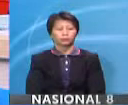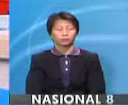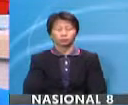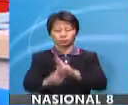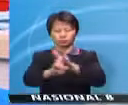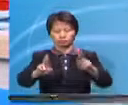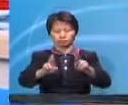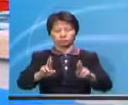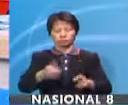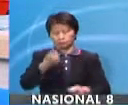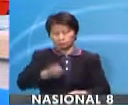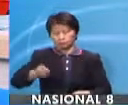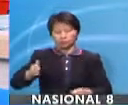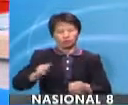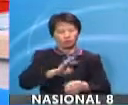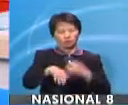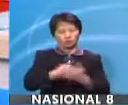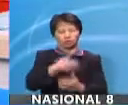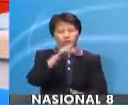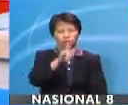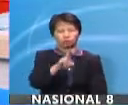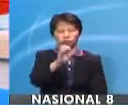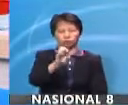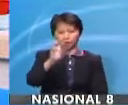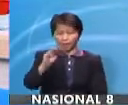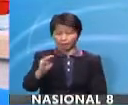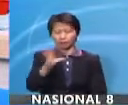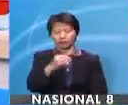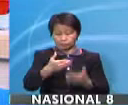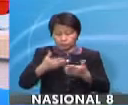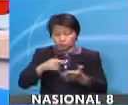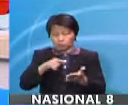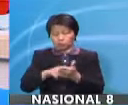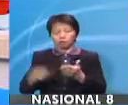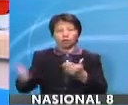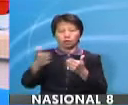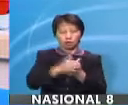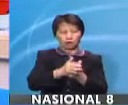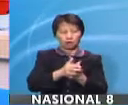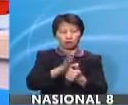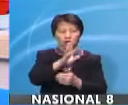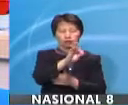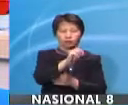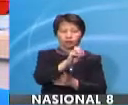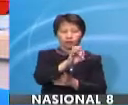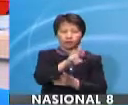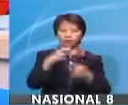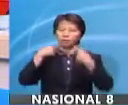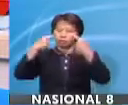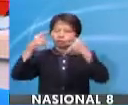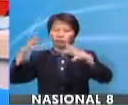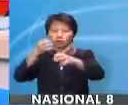penyedia pengurusan aset menyeluruh uem agenda berhad yang sebelum ini dikenali sebagai Faber group berhad berjaya